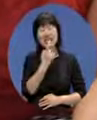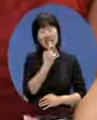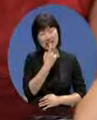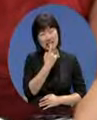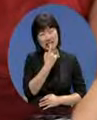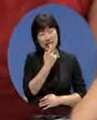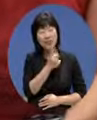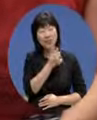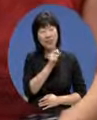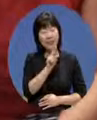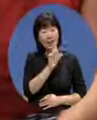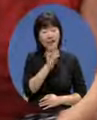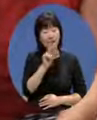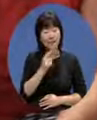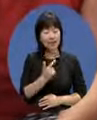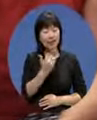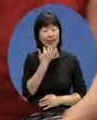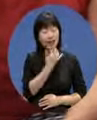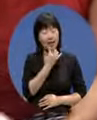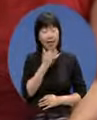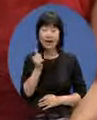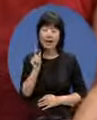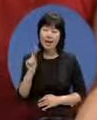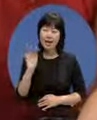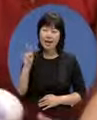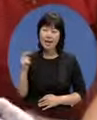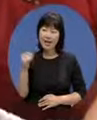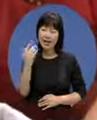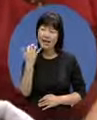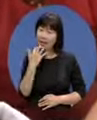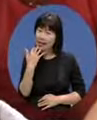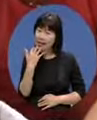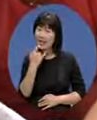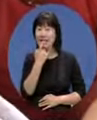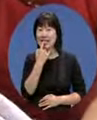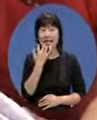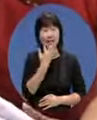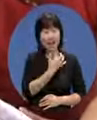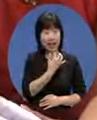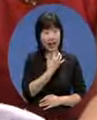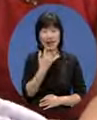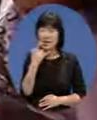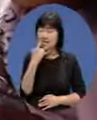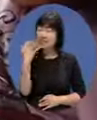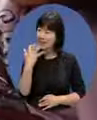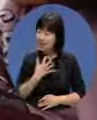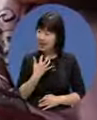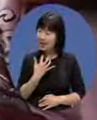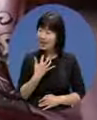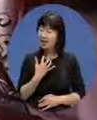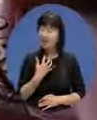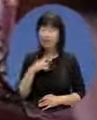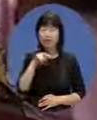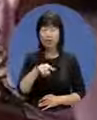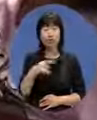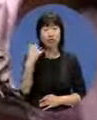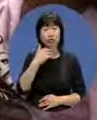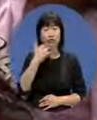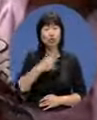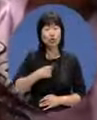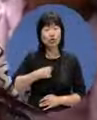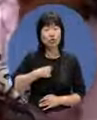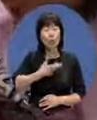하얀색 하얀색 이거 흰색이야 흰색 흰색 응 이거 누구 누구 옷이야